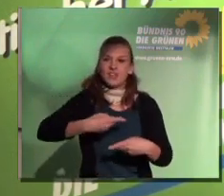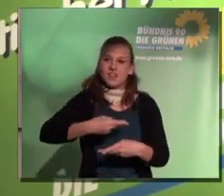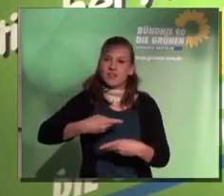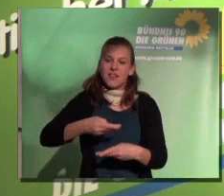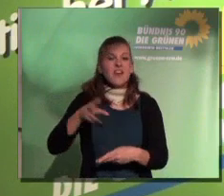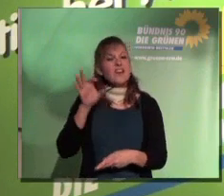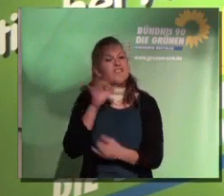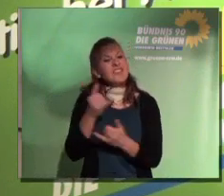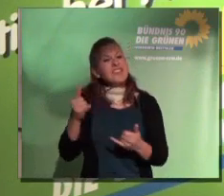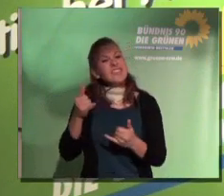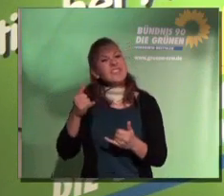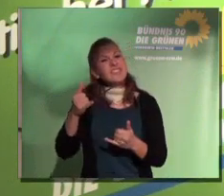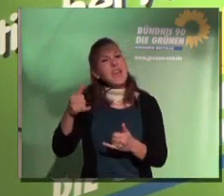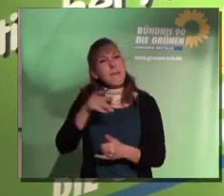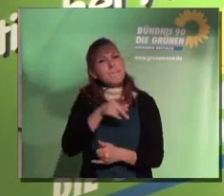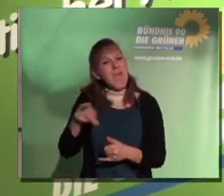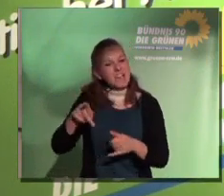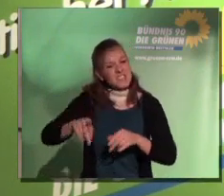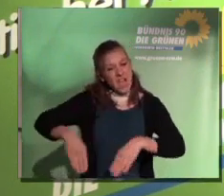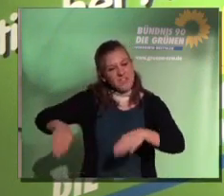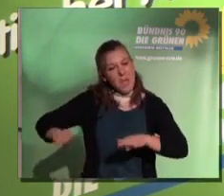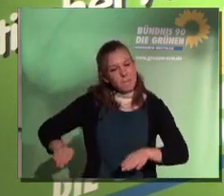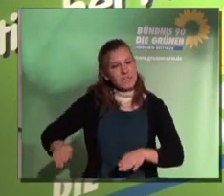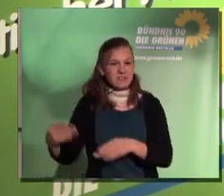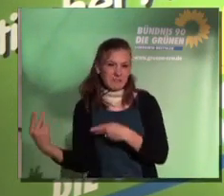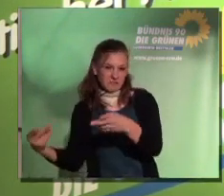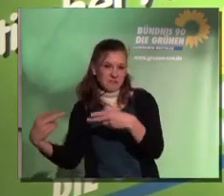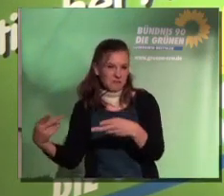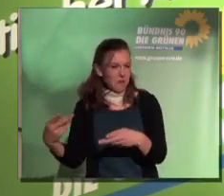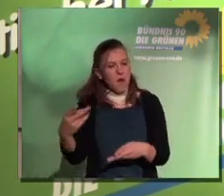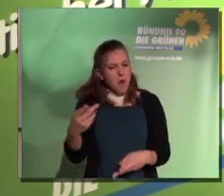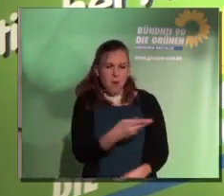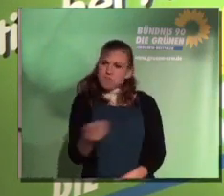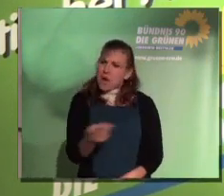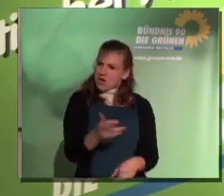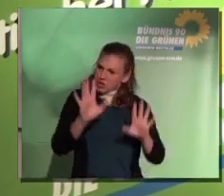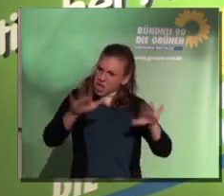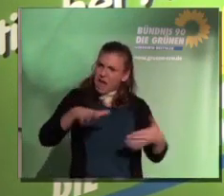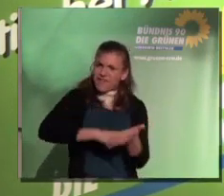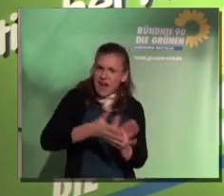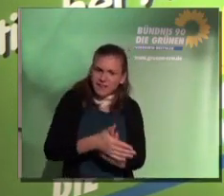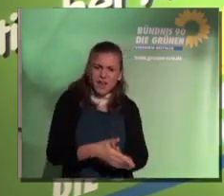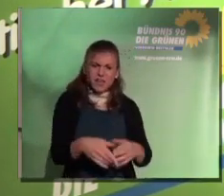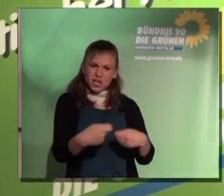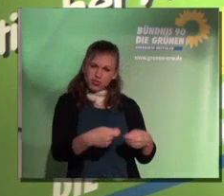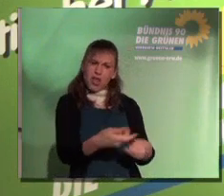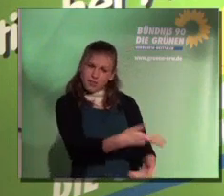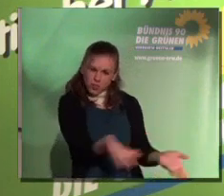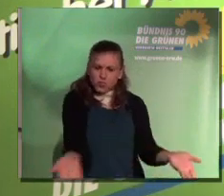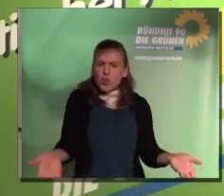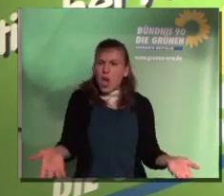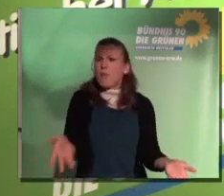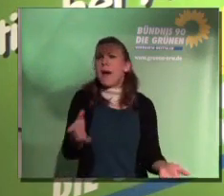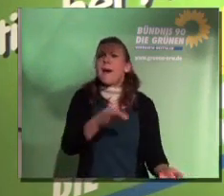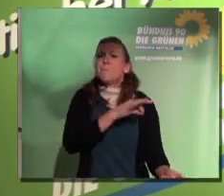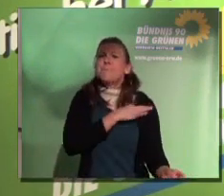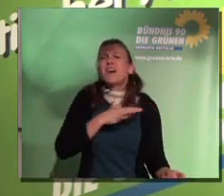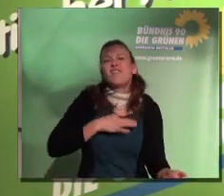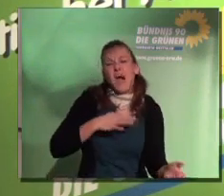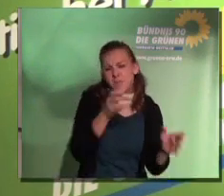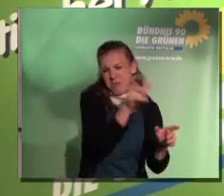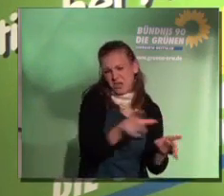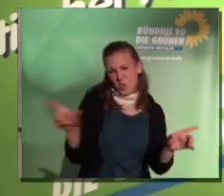Orientteppiche. Ja? Ich finde, die können ruhig handeln und ihre Geschäfte machen, aber bitte als Privatperson und außerhalb